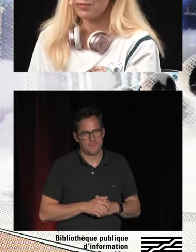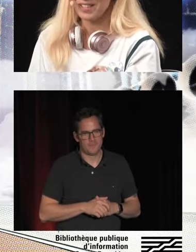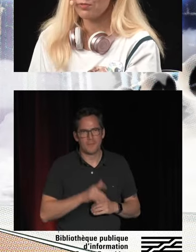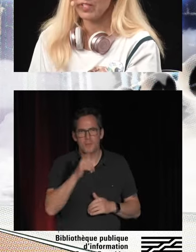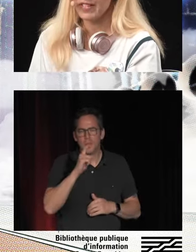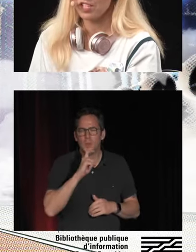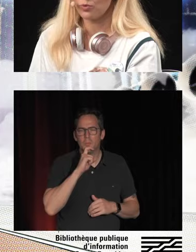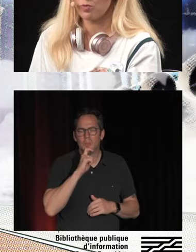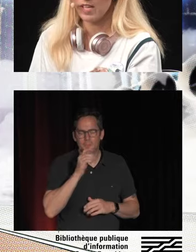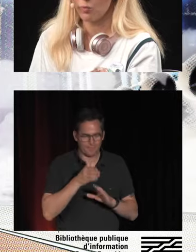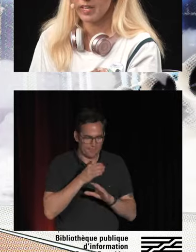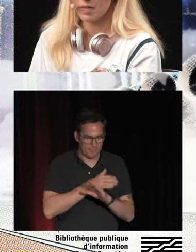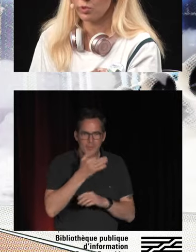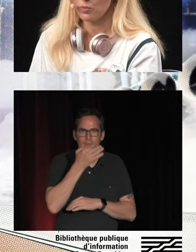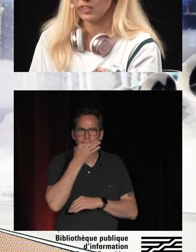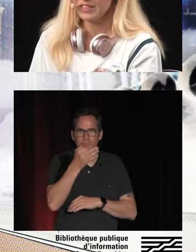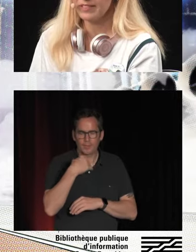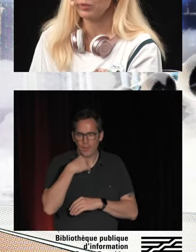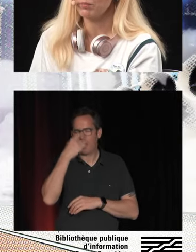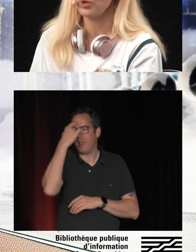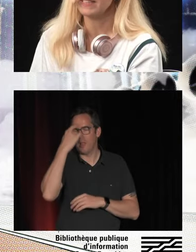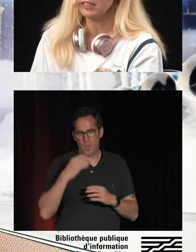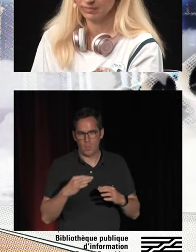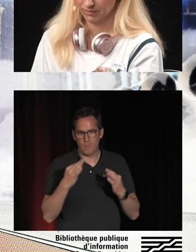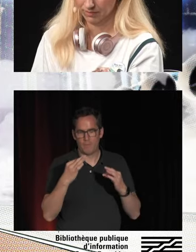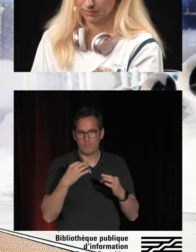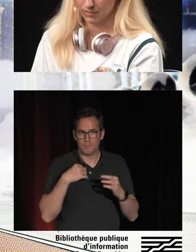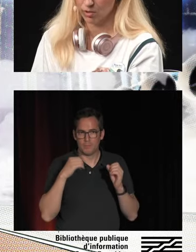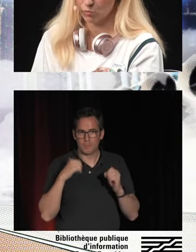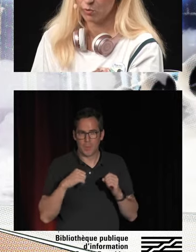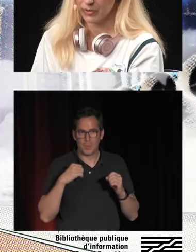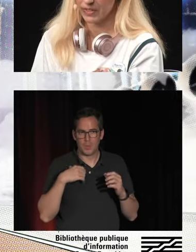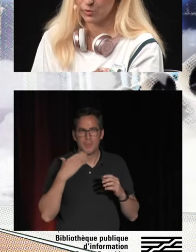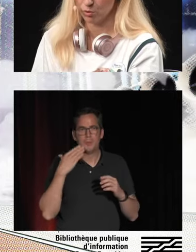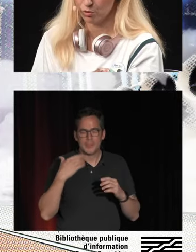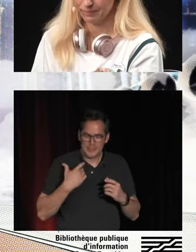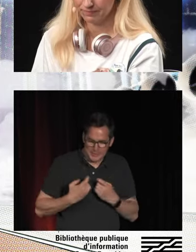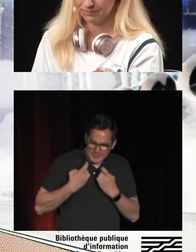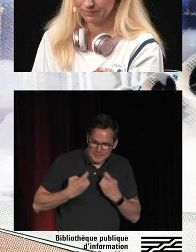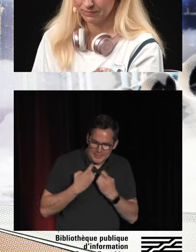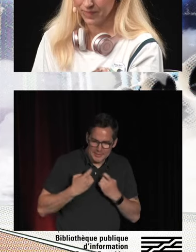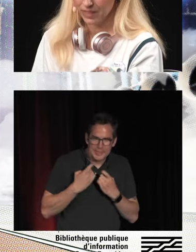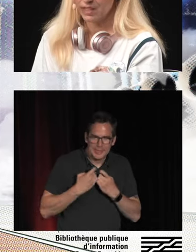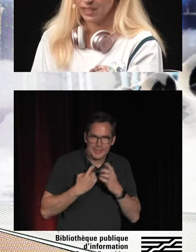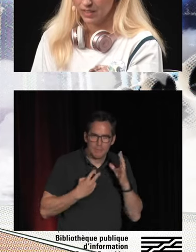Tout à l'heure, vous savez, je vous disais que j'avais trouvé un moyen absolument inédit de me bloquer quand je me suis entraînée sur le jeu.